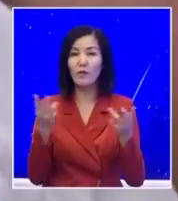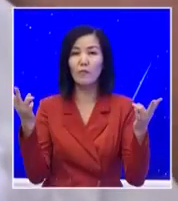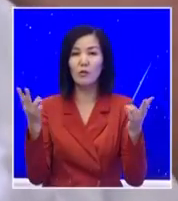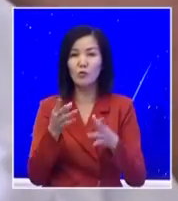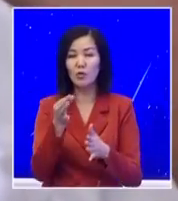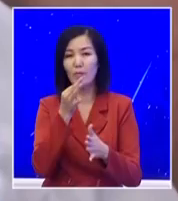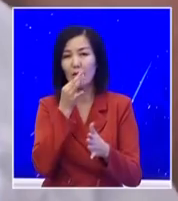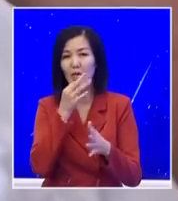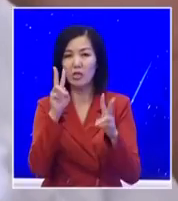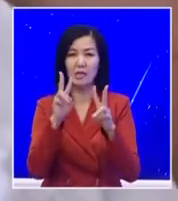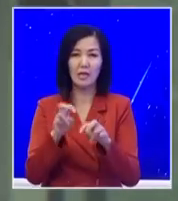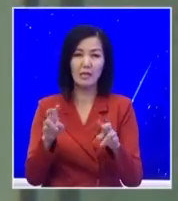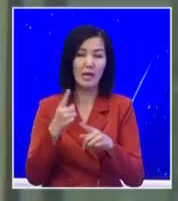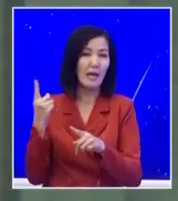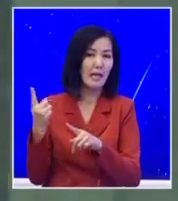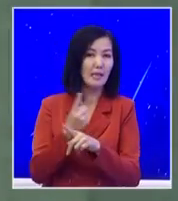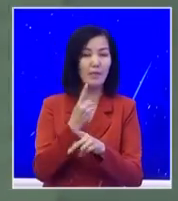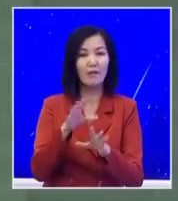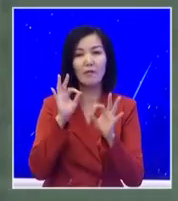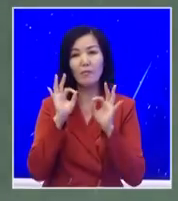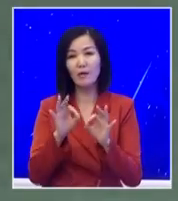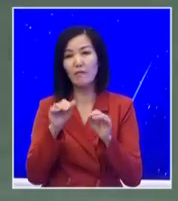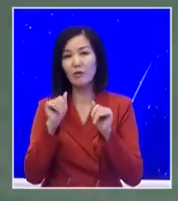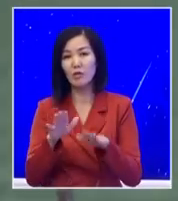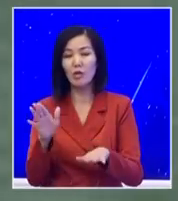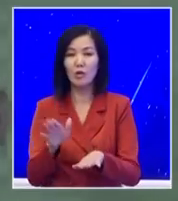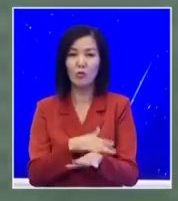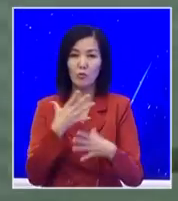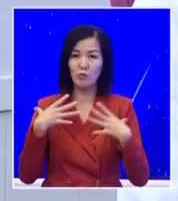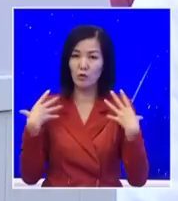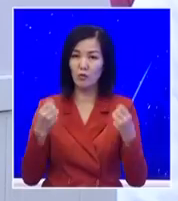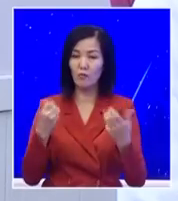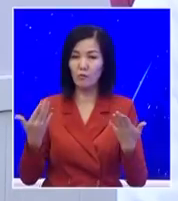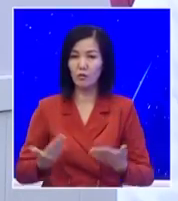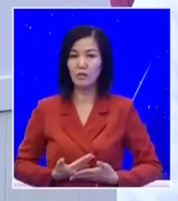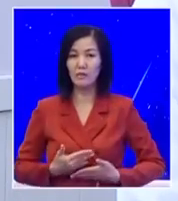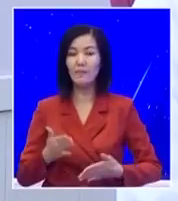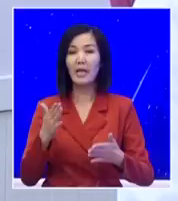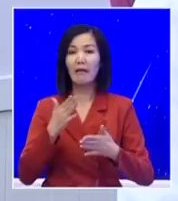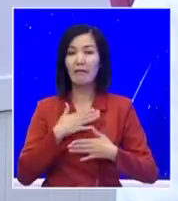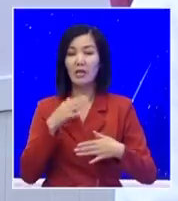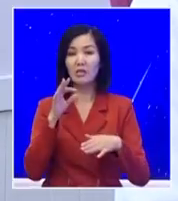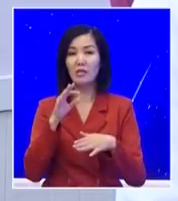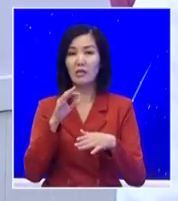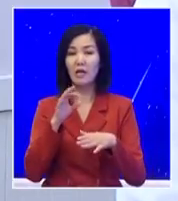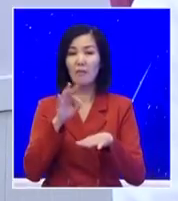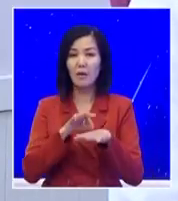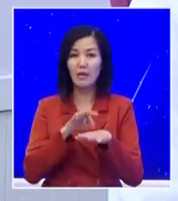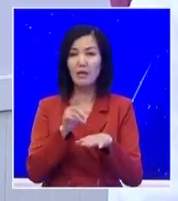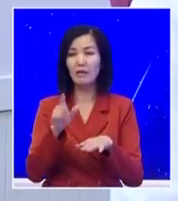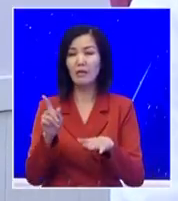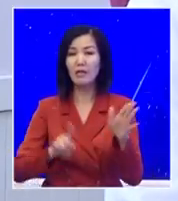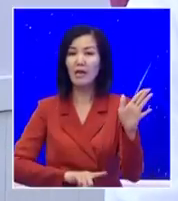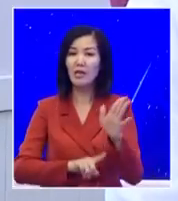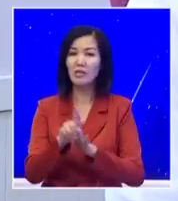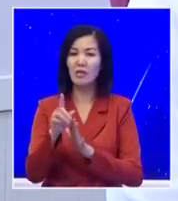Это единственный и самый верный шанс на долгую и здоровую жизнь. Наши пациенты идут тогда, когда начинает болеть, когда